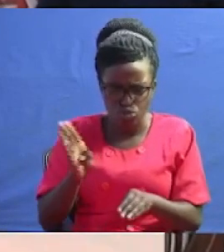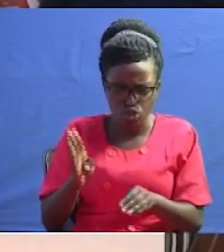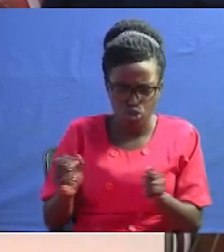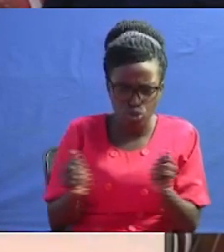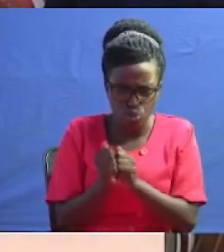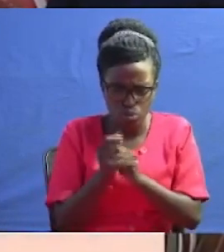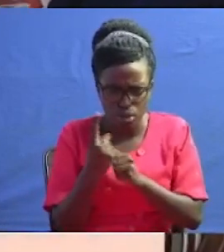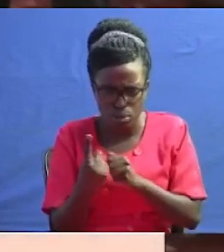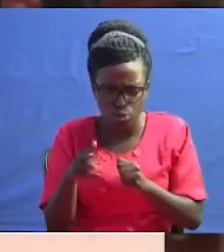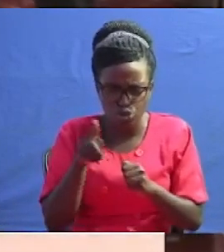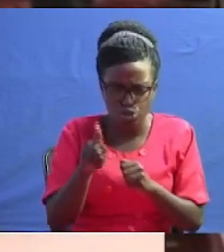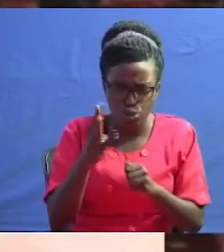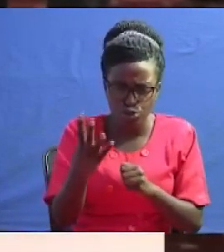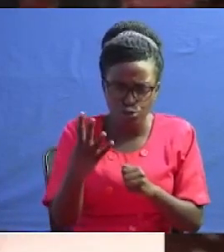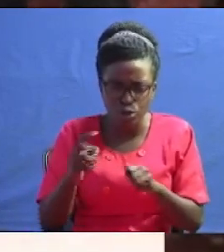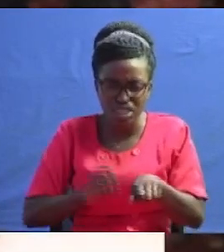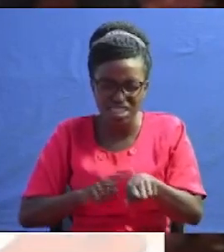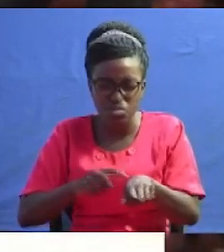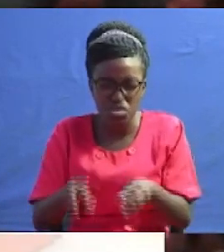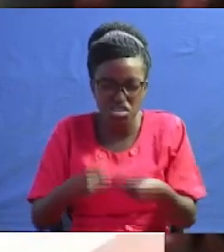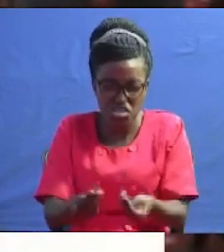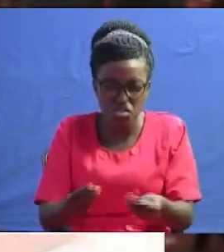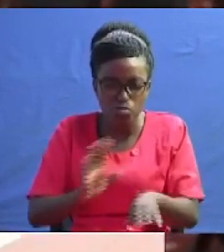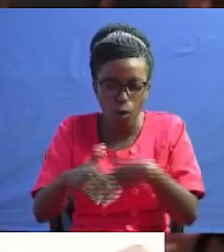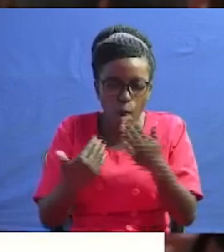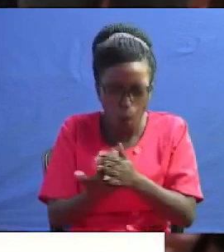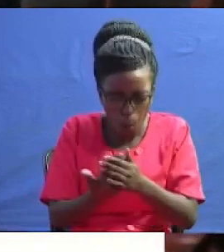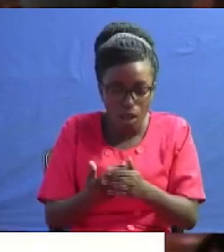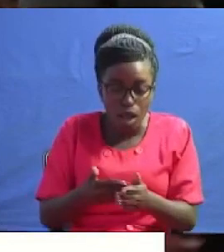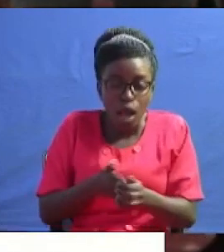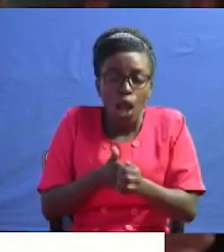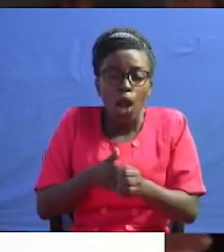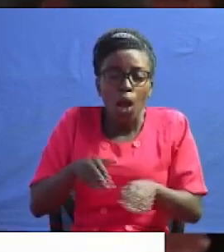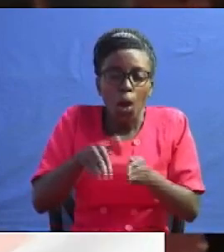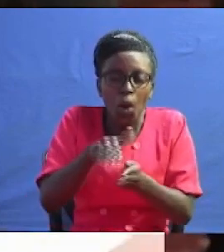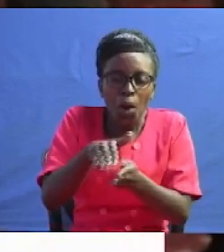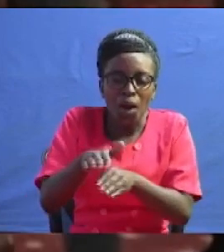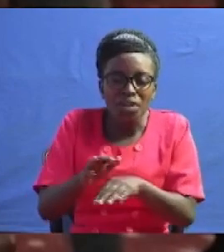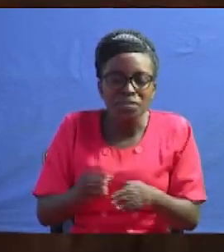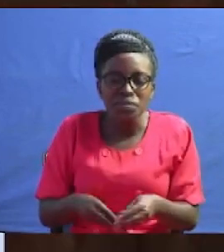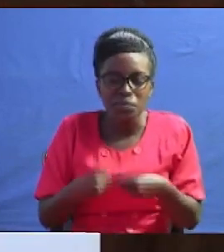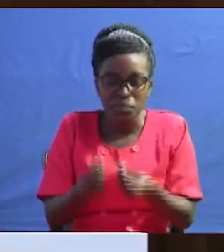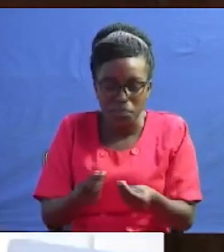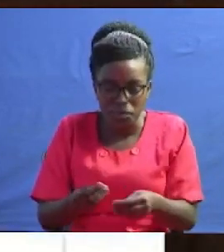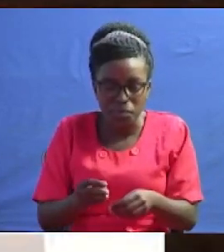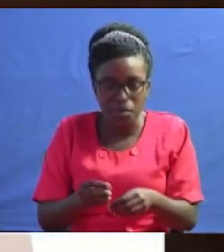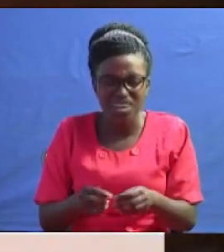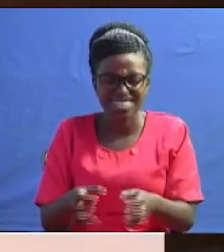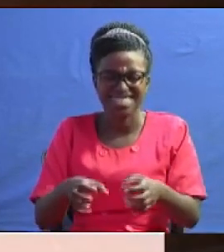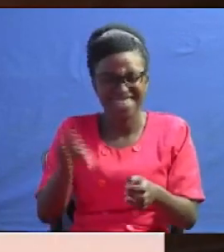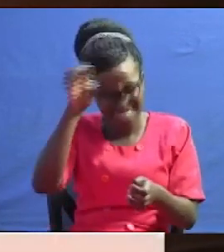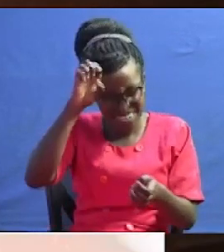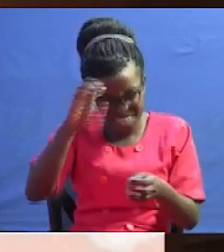ardhi kame na nusu kame kwa ajili ya maendeleo, huku milioni 700 zikitengewa sekta ya elimu. Zaidi ya